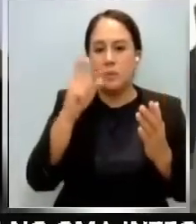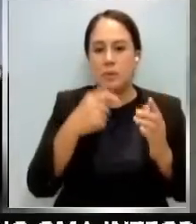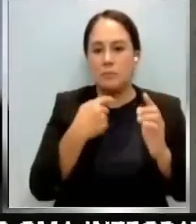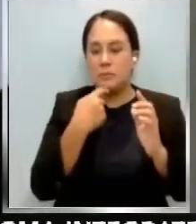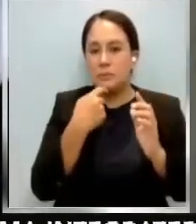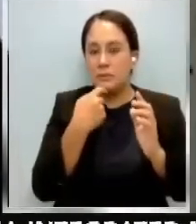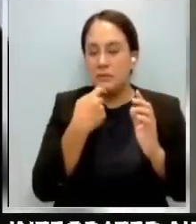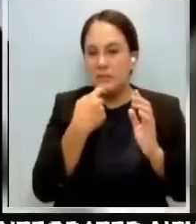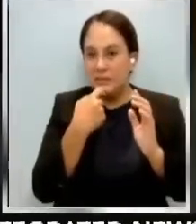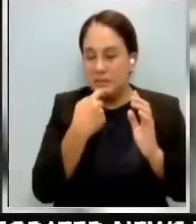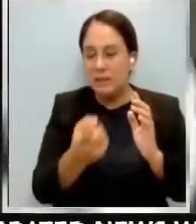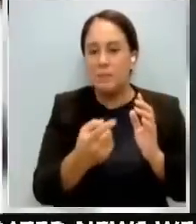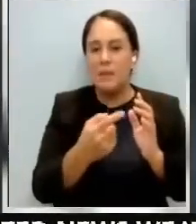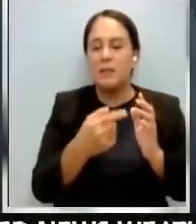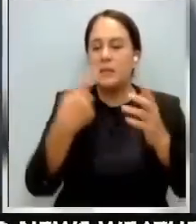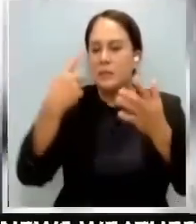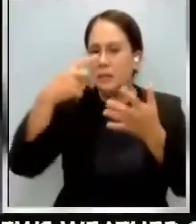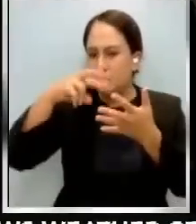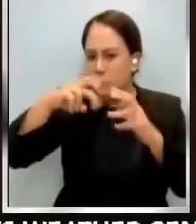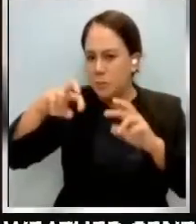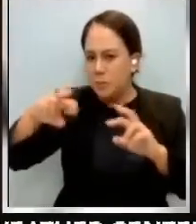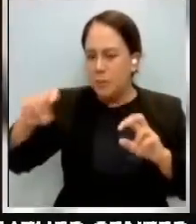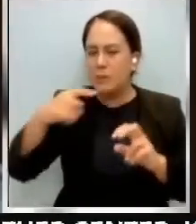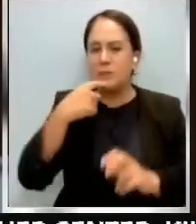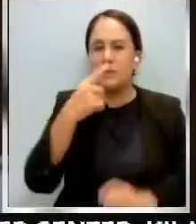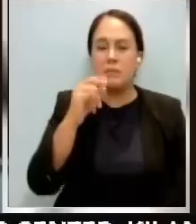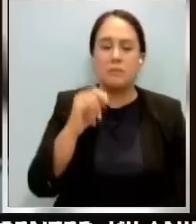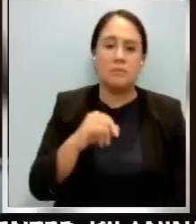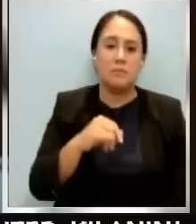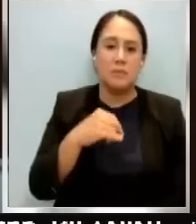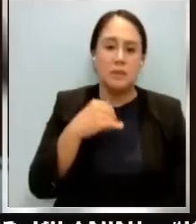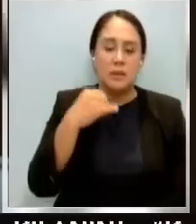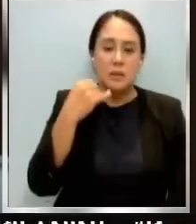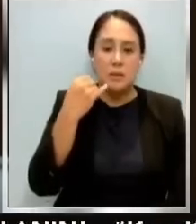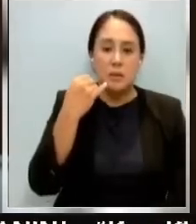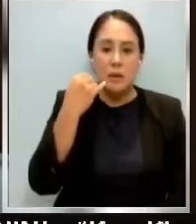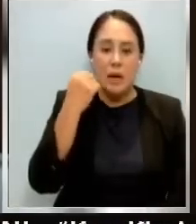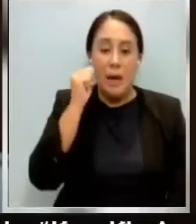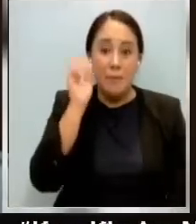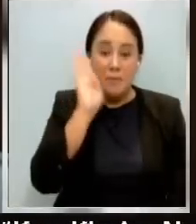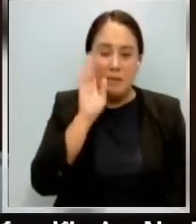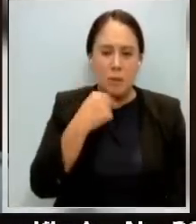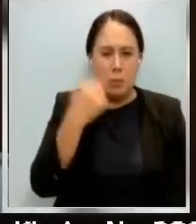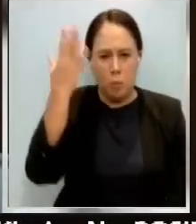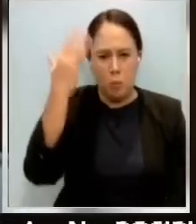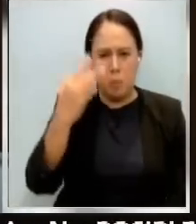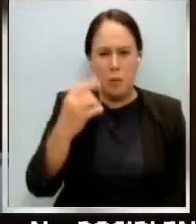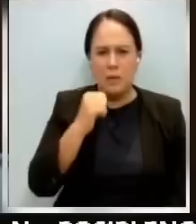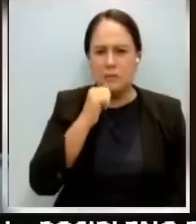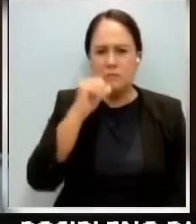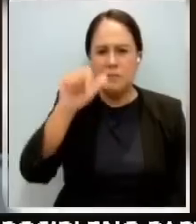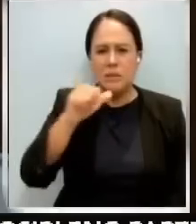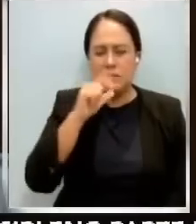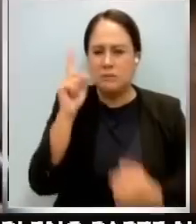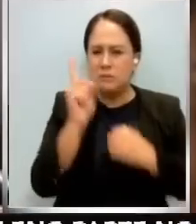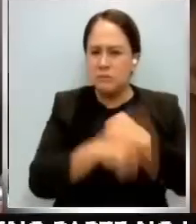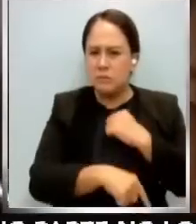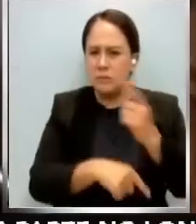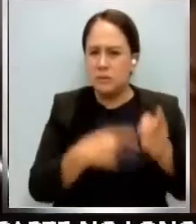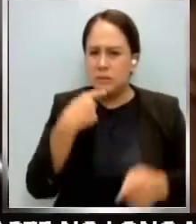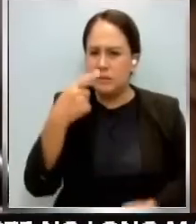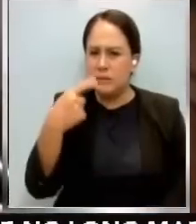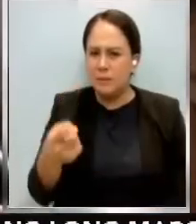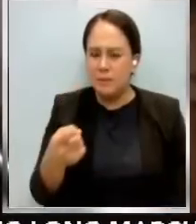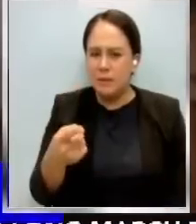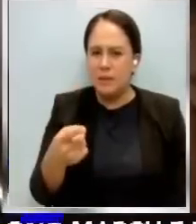niyang imbestigahan ang mga sinabi ni Binay at pagpaliwanagin kung bakit hindi ito dapat parusahan sa kanyang mga sinabi. Napakalinaw